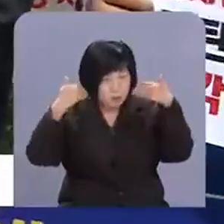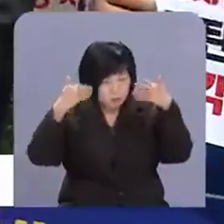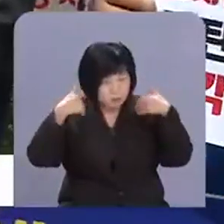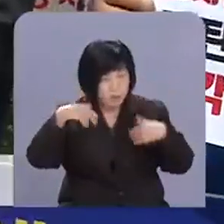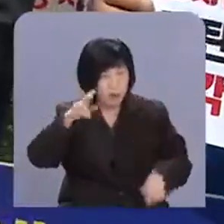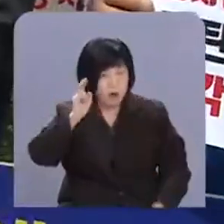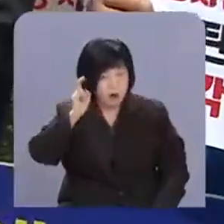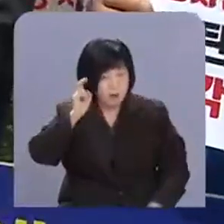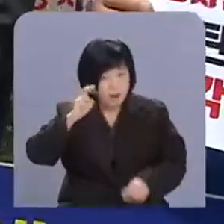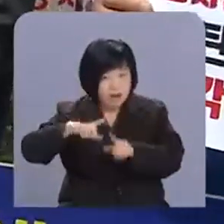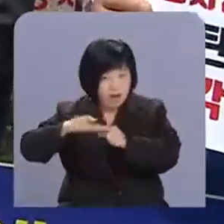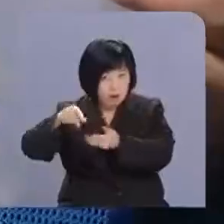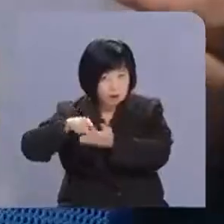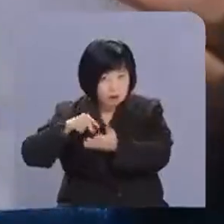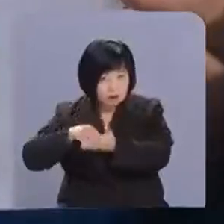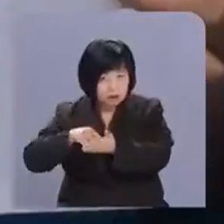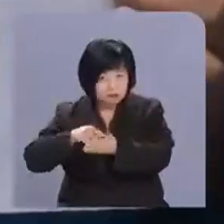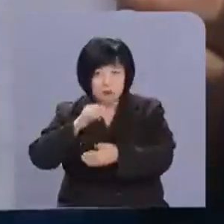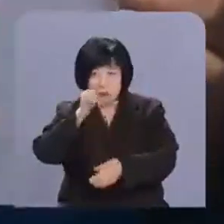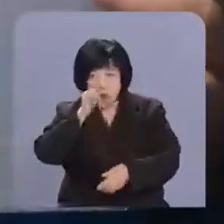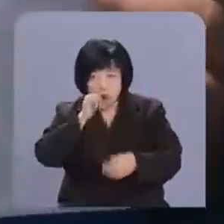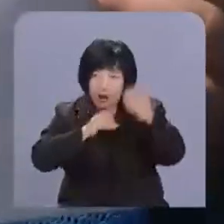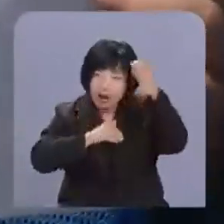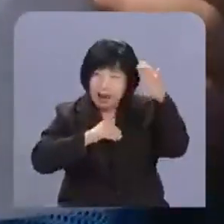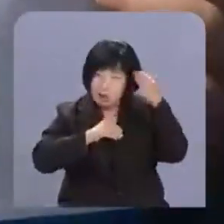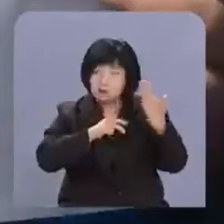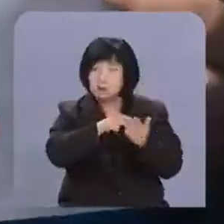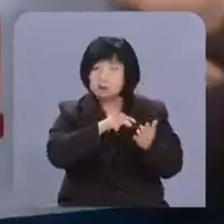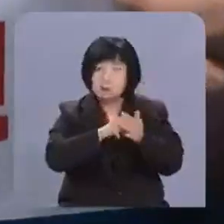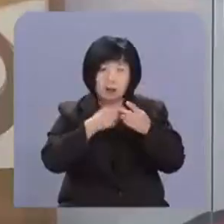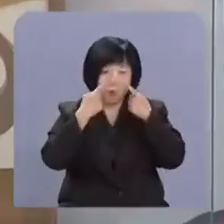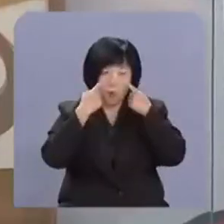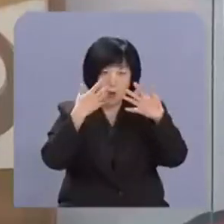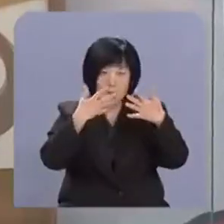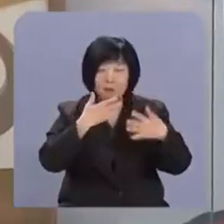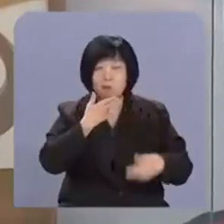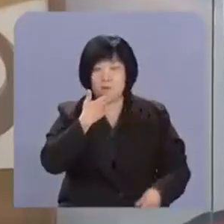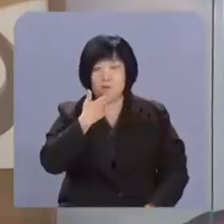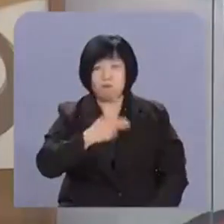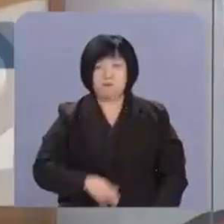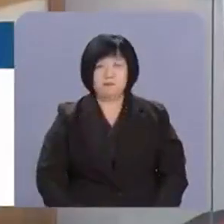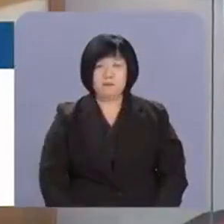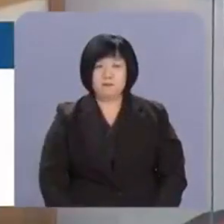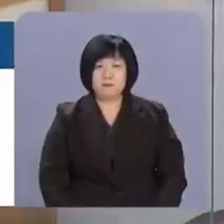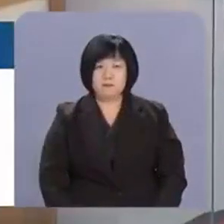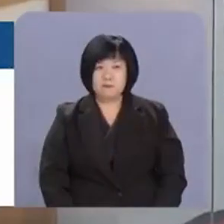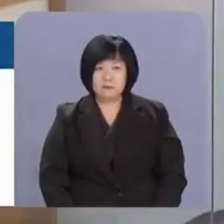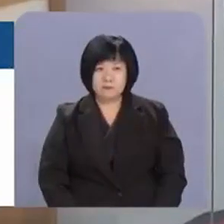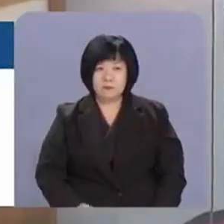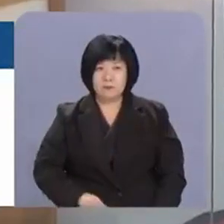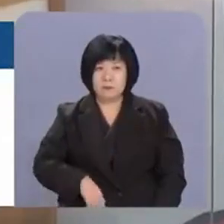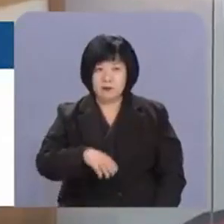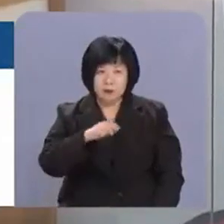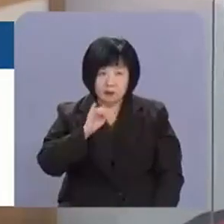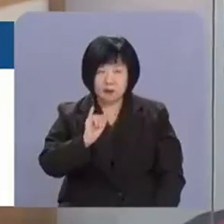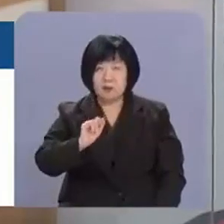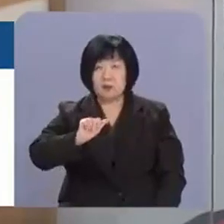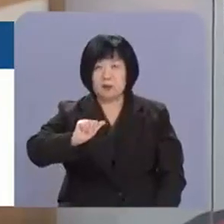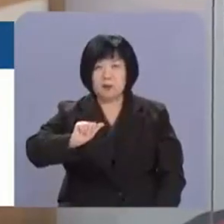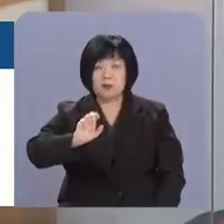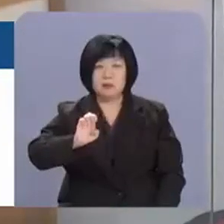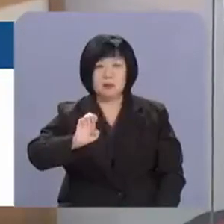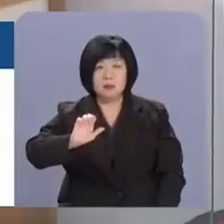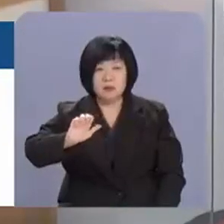뿐 우리 정부의 구체적인 대응 방안은 나온 게 없습니다. IAEA에서 이제 어느 정도 돼야 그 부분이 나올 거고